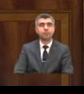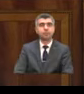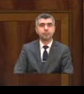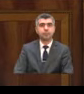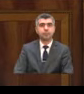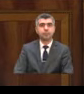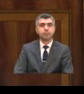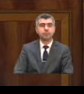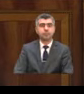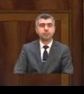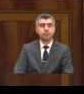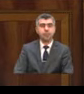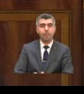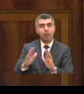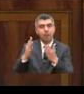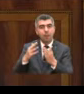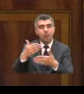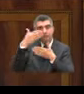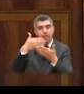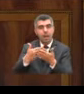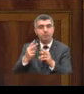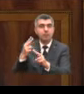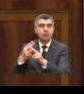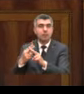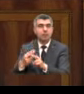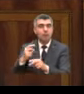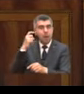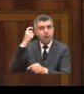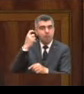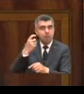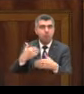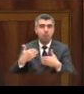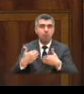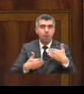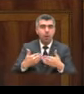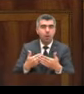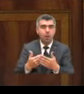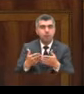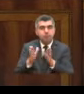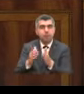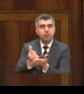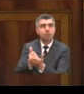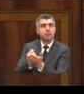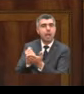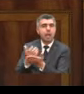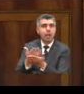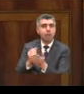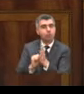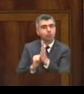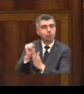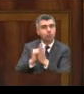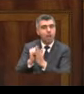يقولونها في بلادهم، اشاده بلادهم المغرب، اللي فكر في هذه الفئه وفتح ليها المباراه، واللي الحمد لله راهم نجحوا